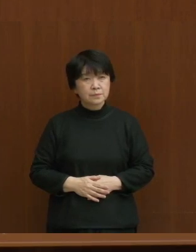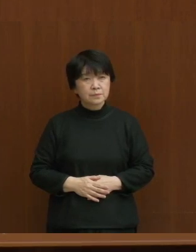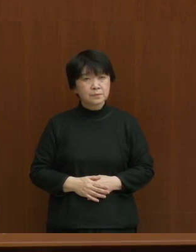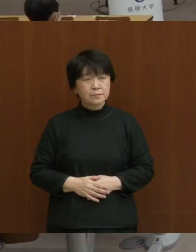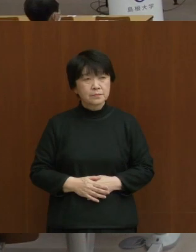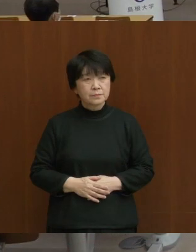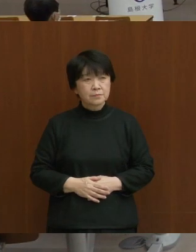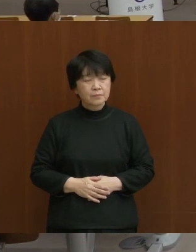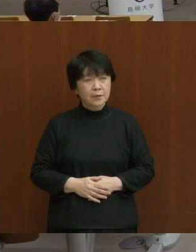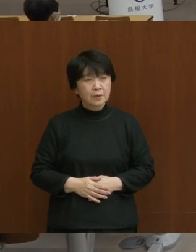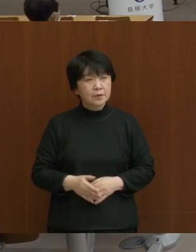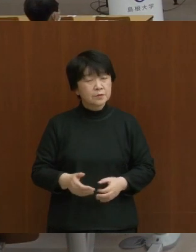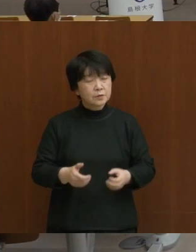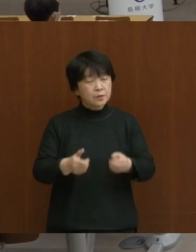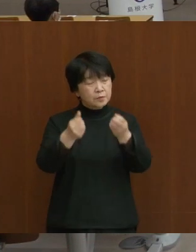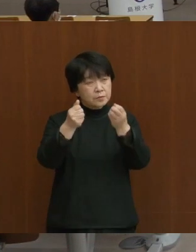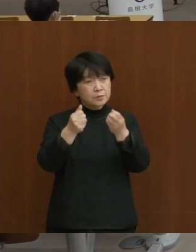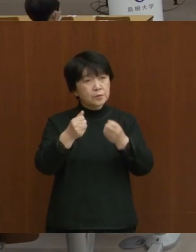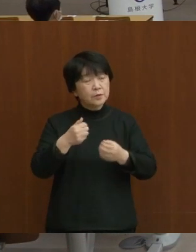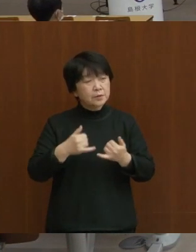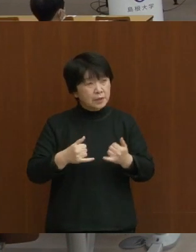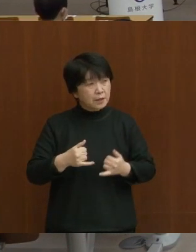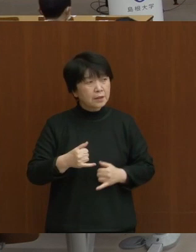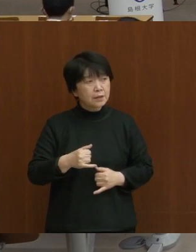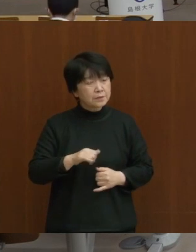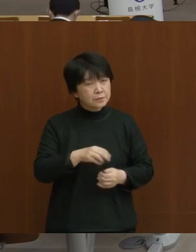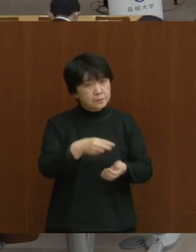卒業生、修了生、起立。